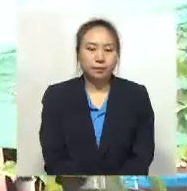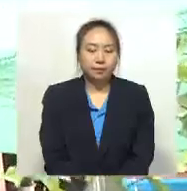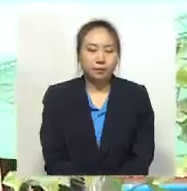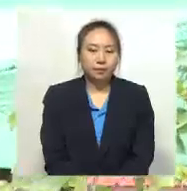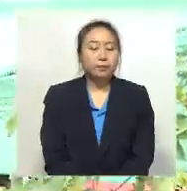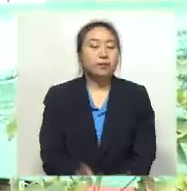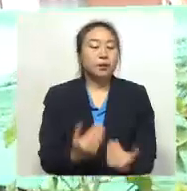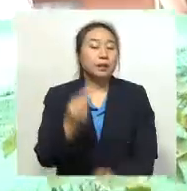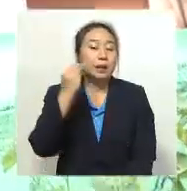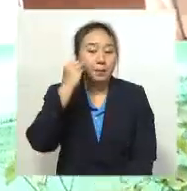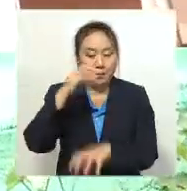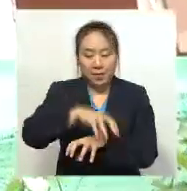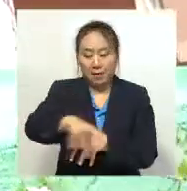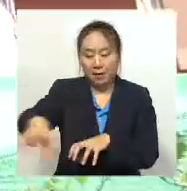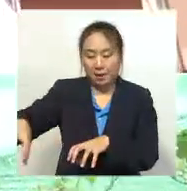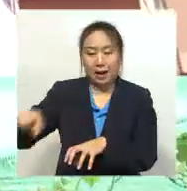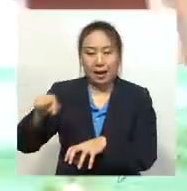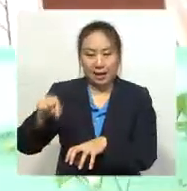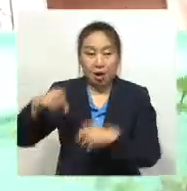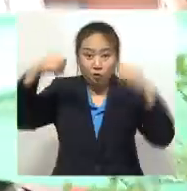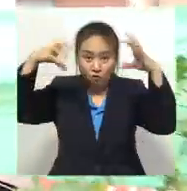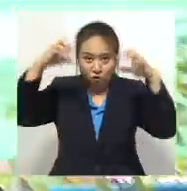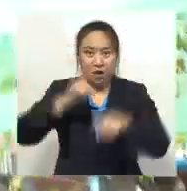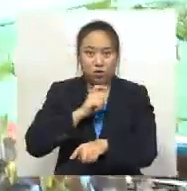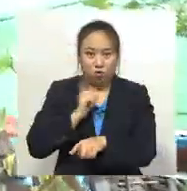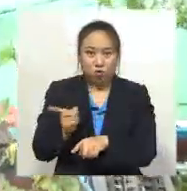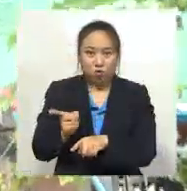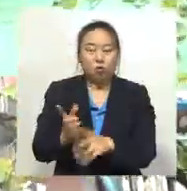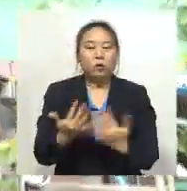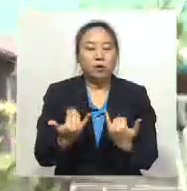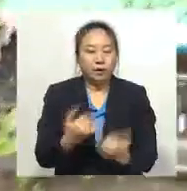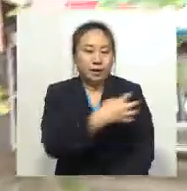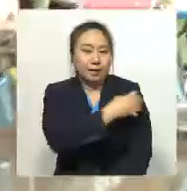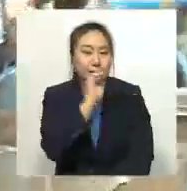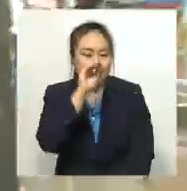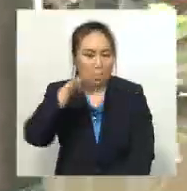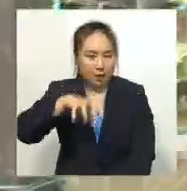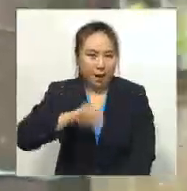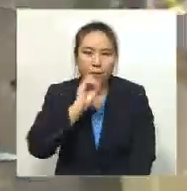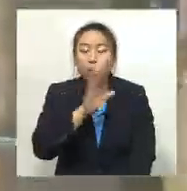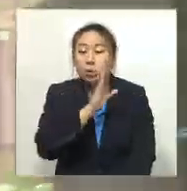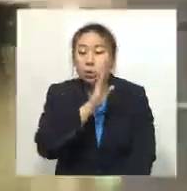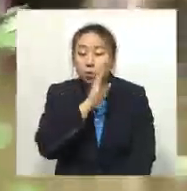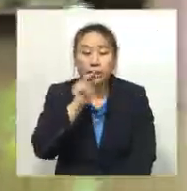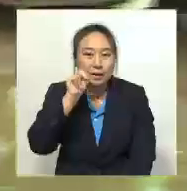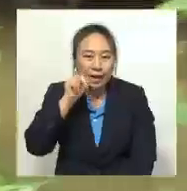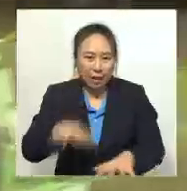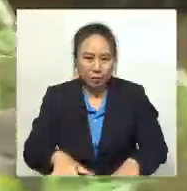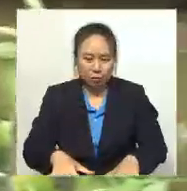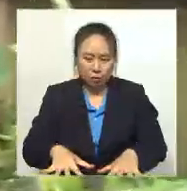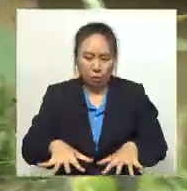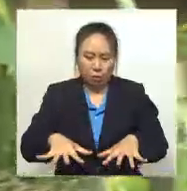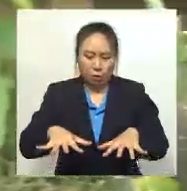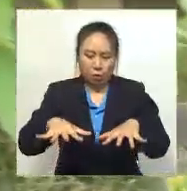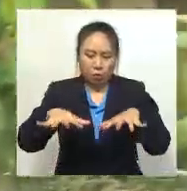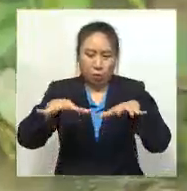แล้วที่หมู่บ้านแห่งนี้นะคะยังไม่ได้ถูกตัดไฟนะคะซึ่งทางเทศบาลค่ะก็บอกว่าถ้าน้ำท่วมสูงมากกว่านี้เพรา